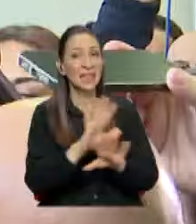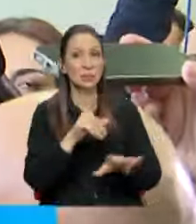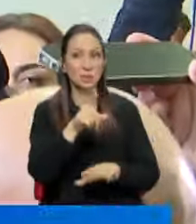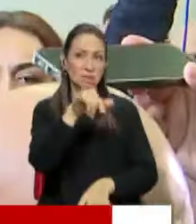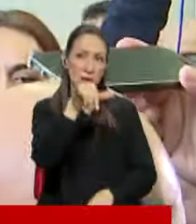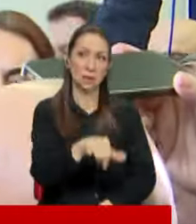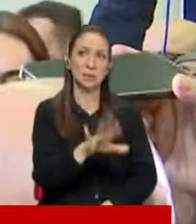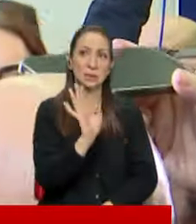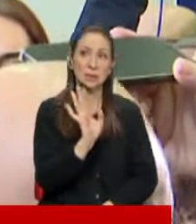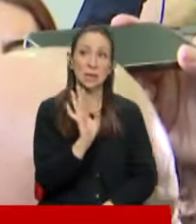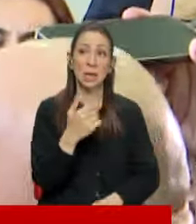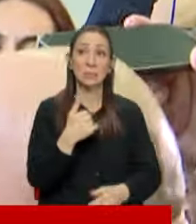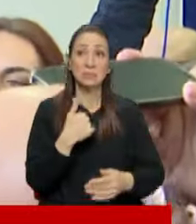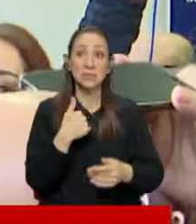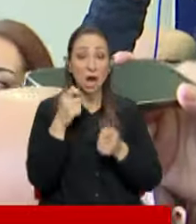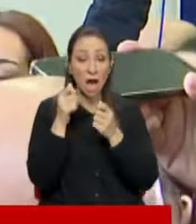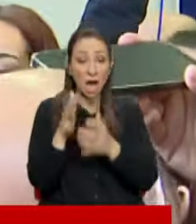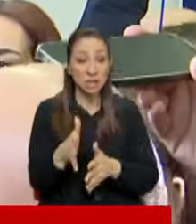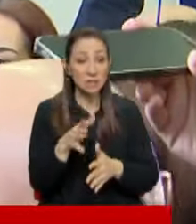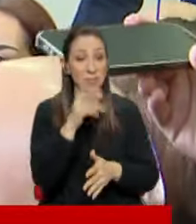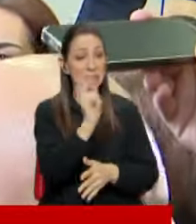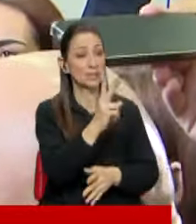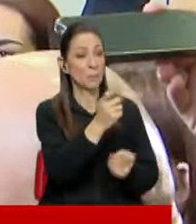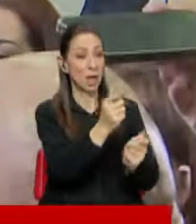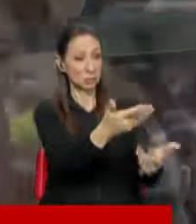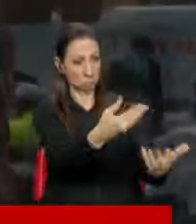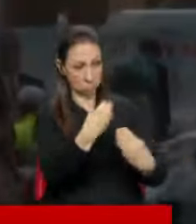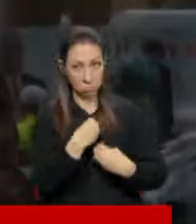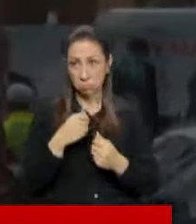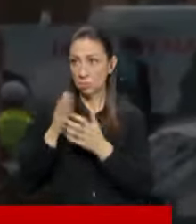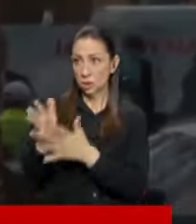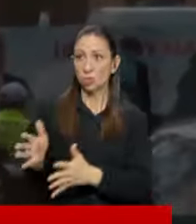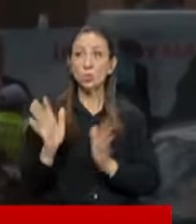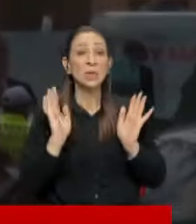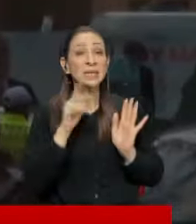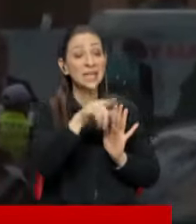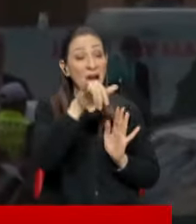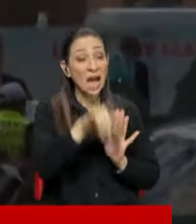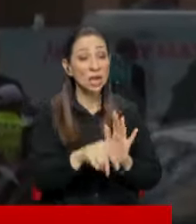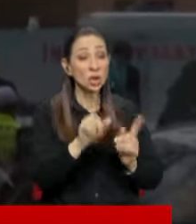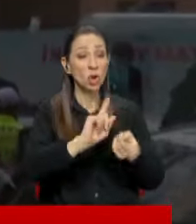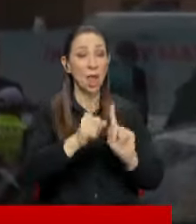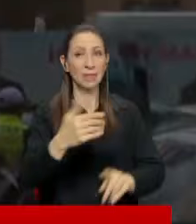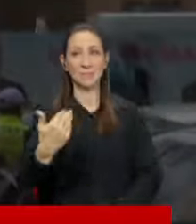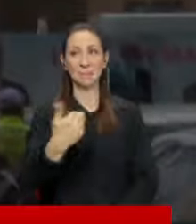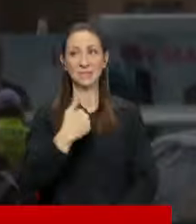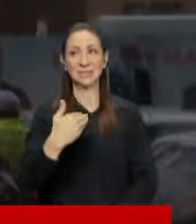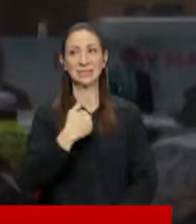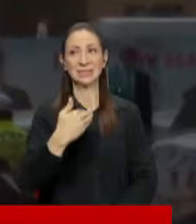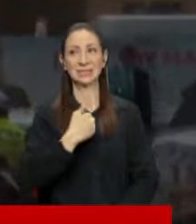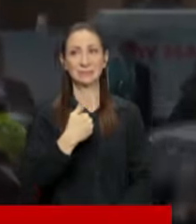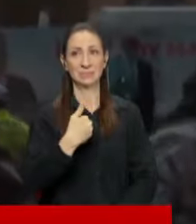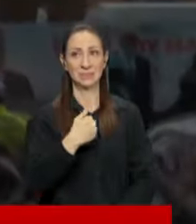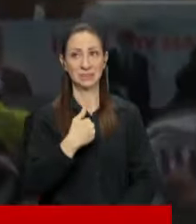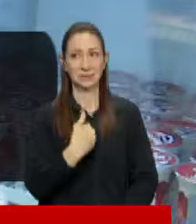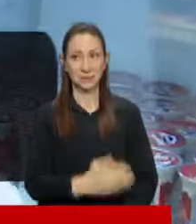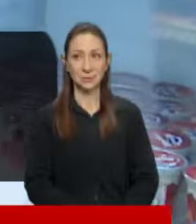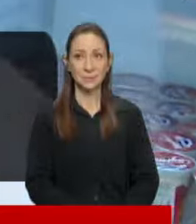sizin hakkınız. Bizim harcadığımız şey sizin paranız. Sizin hak ettiğiniz yönetim